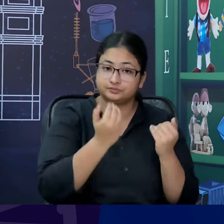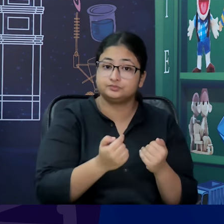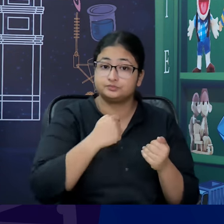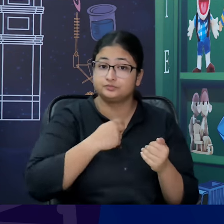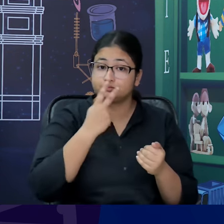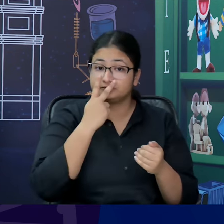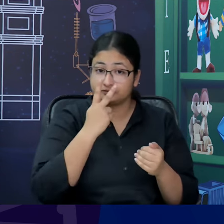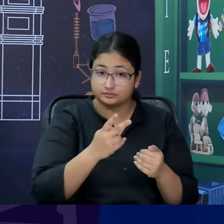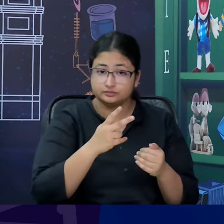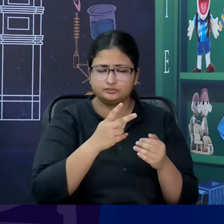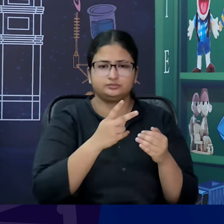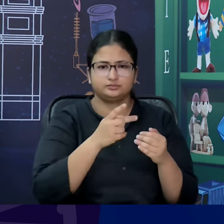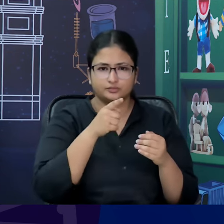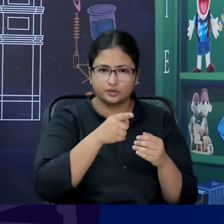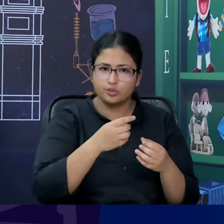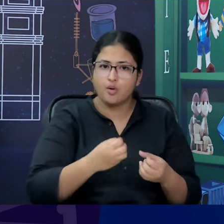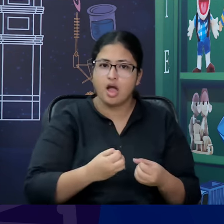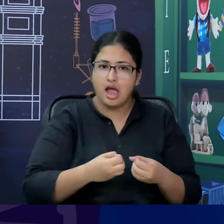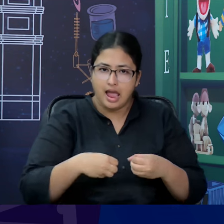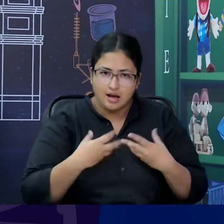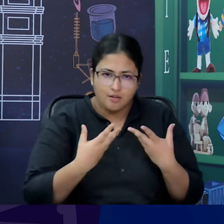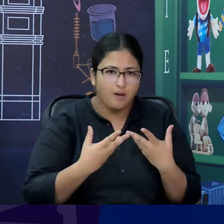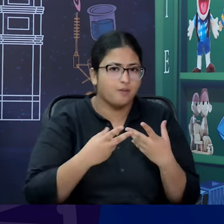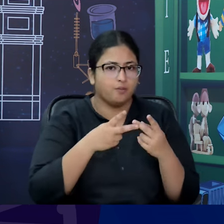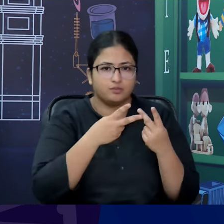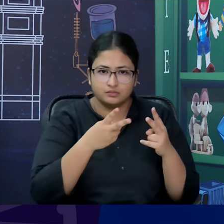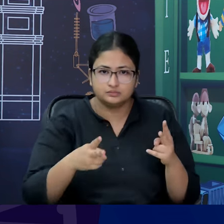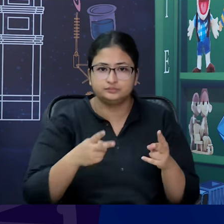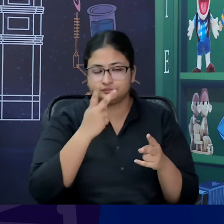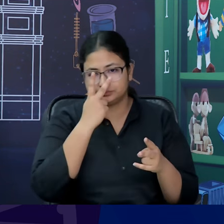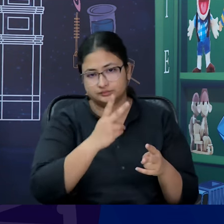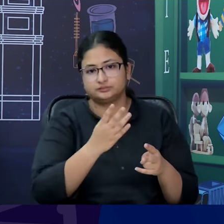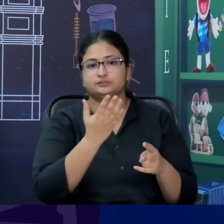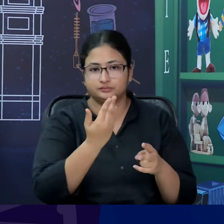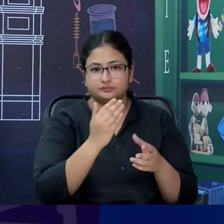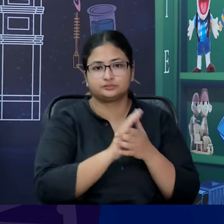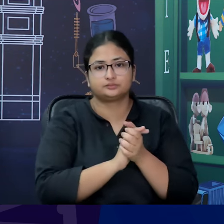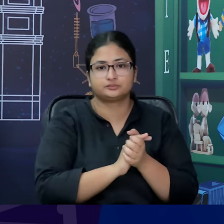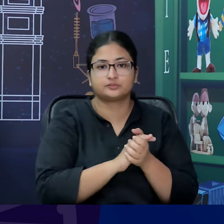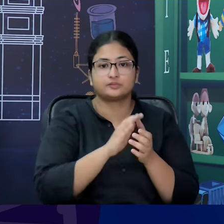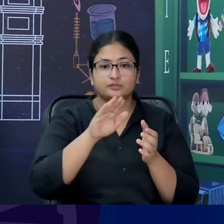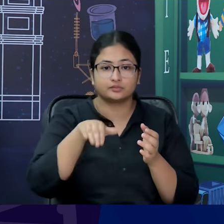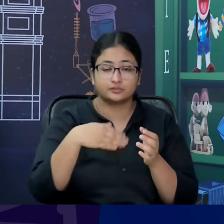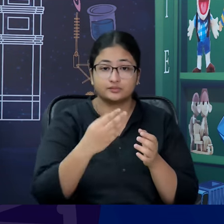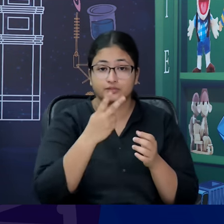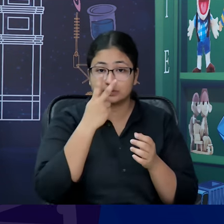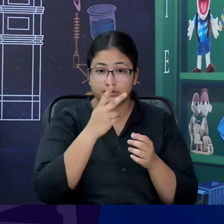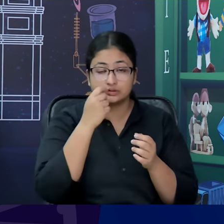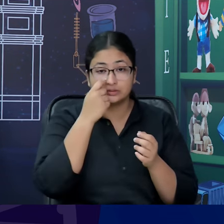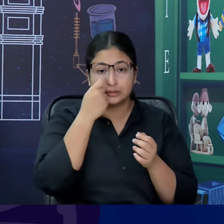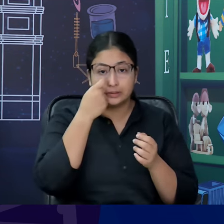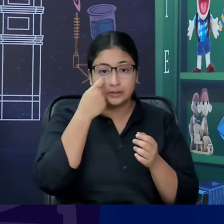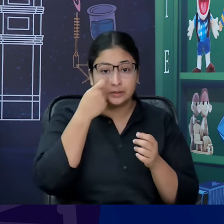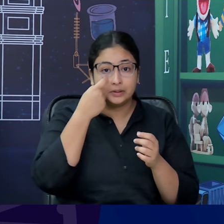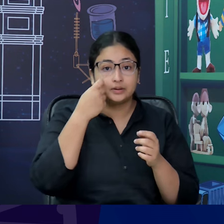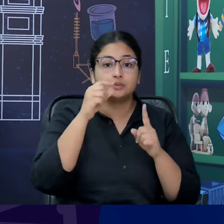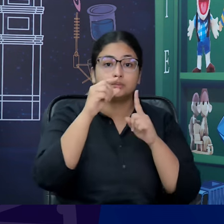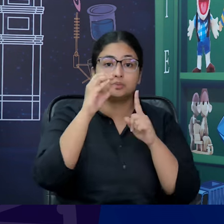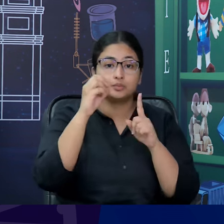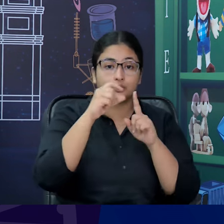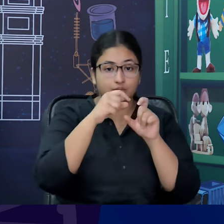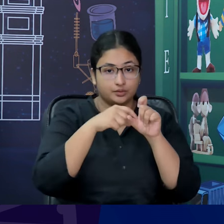देगा वह उमंग वह खुशी दिखाई देगी दूसरे जो है पद्यांश में कवि ने बताया है कि कविता एक